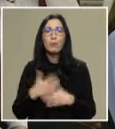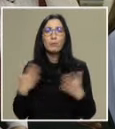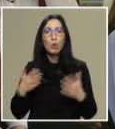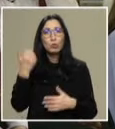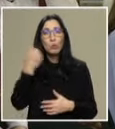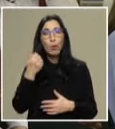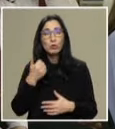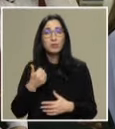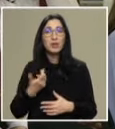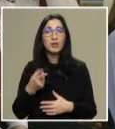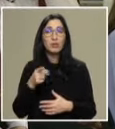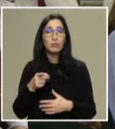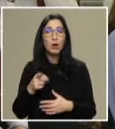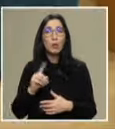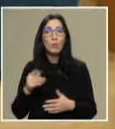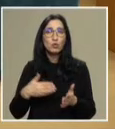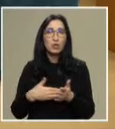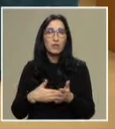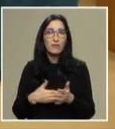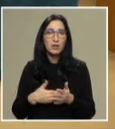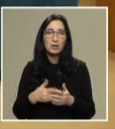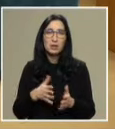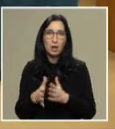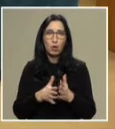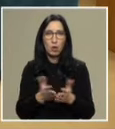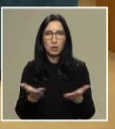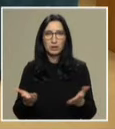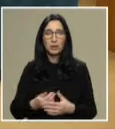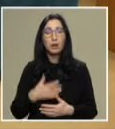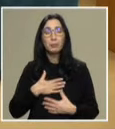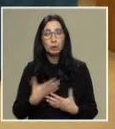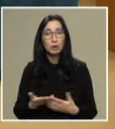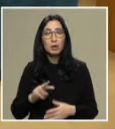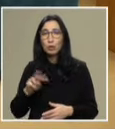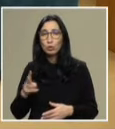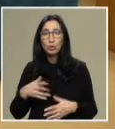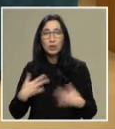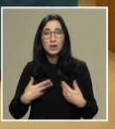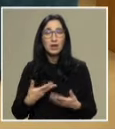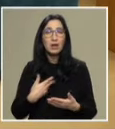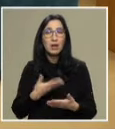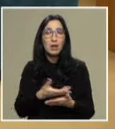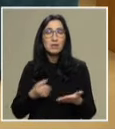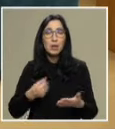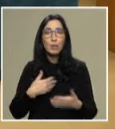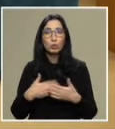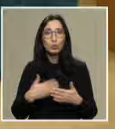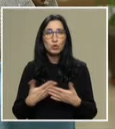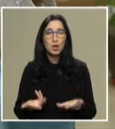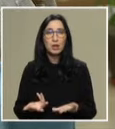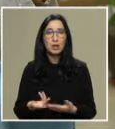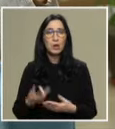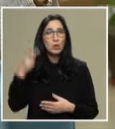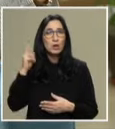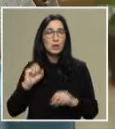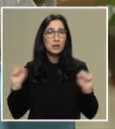на високи технологии може да навреди много на хората. Благодаря ти. Някой друг иска ли да вземе отношение от английска езикова